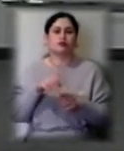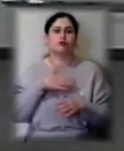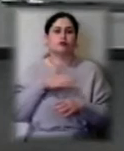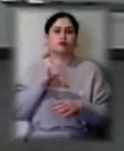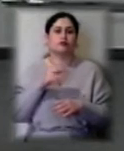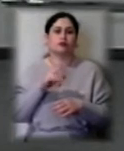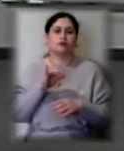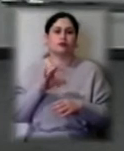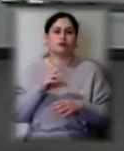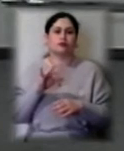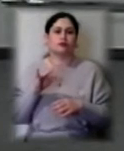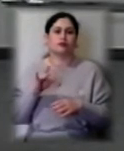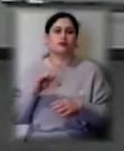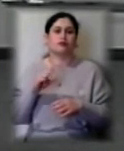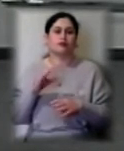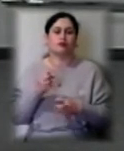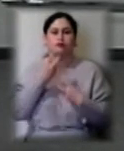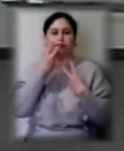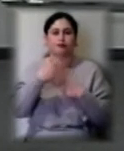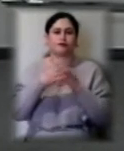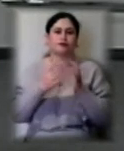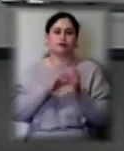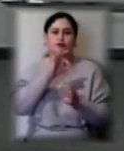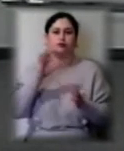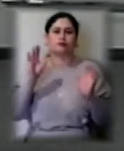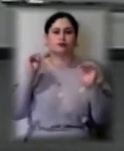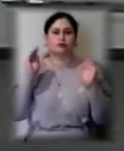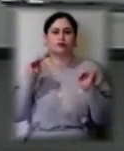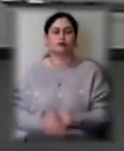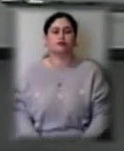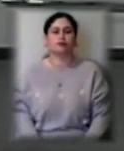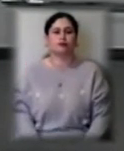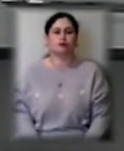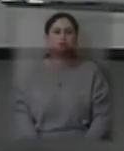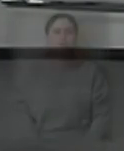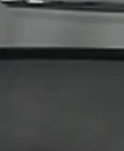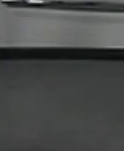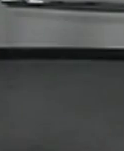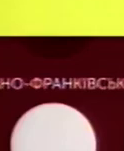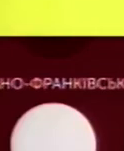наш сайт «Суспільне мидіа». Далі на вас чекає прогноз погоди. Побачимось о 19-й.